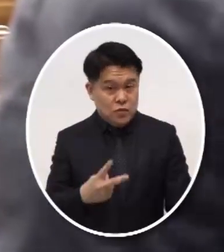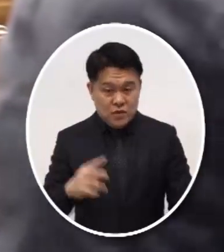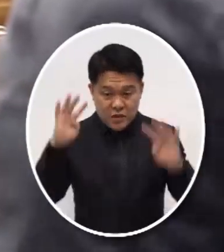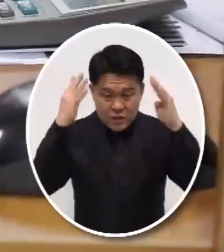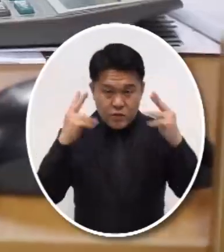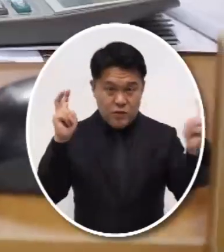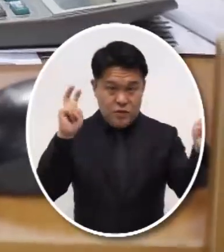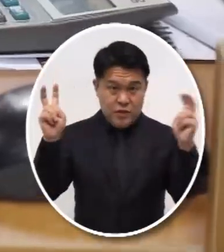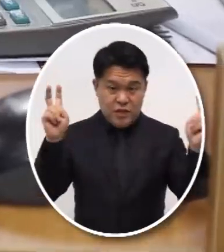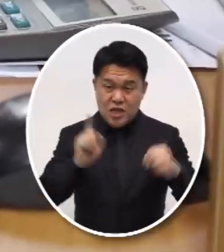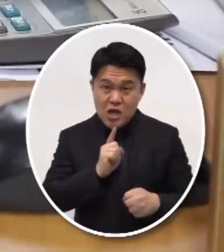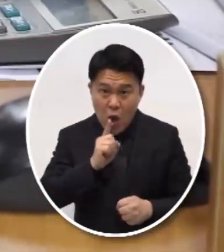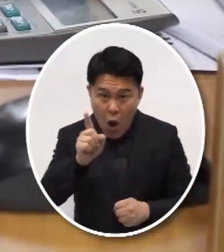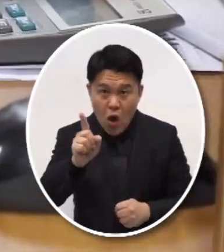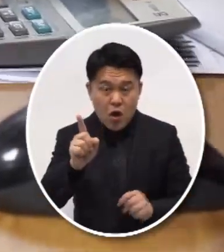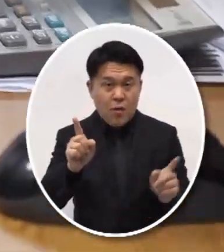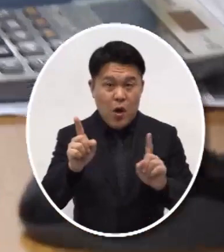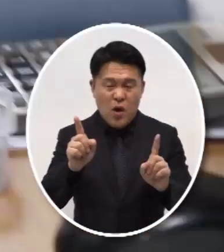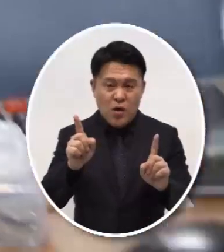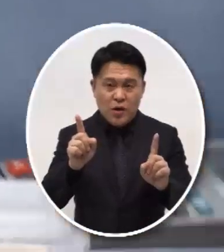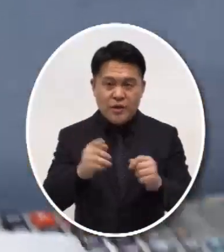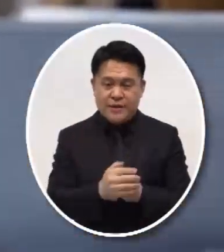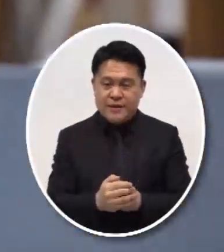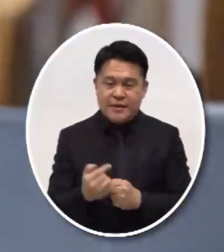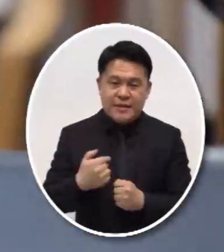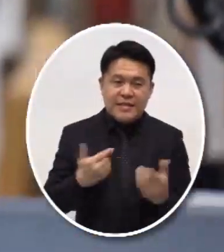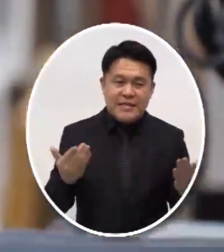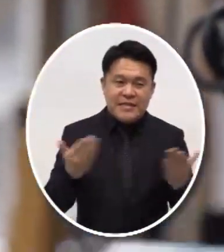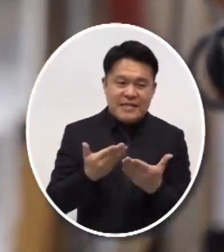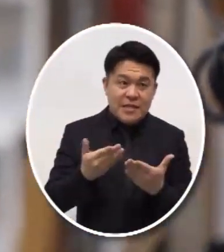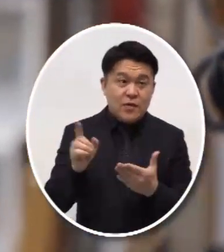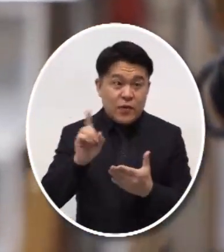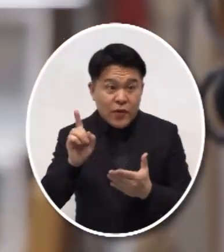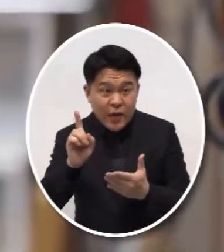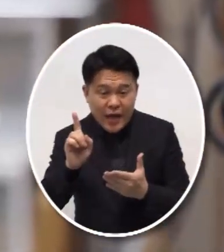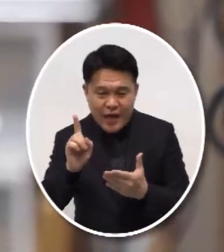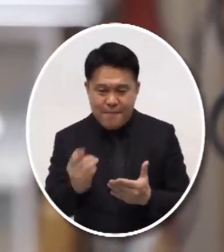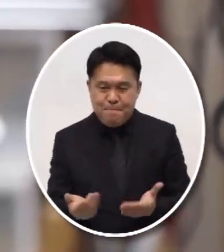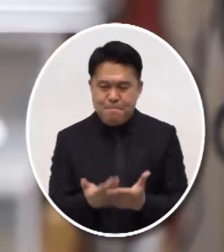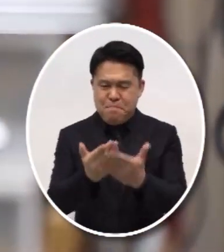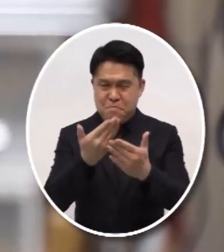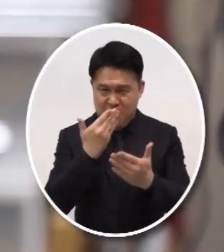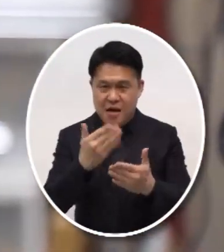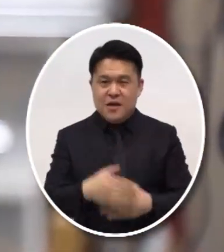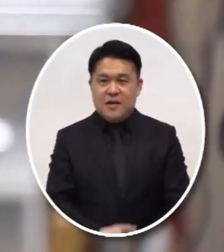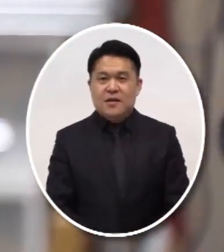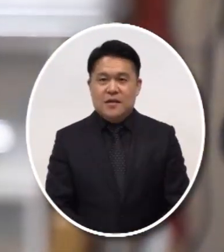스타벅스 회사의 지원 아래 그녀는 자신의 길을 개척할 수 있었습니다.